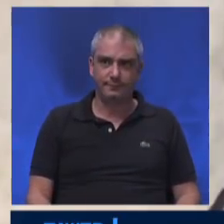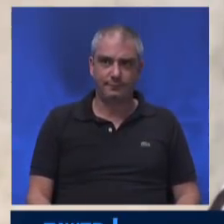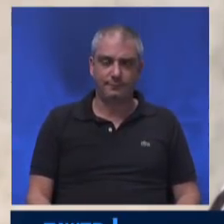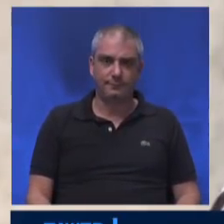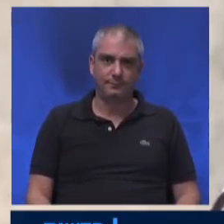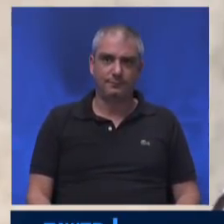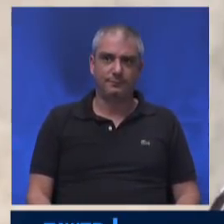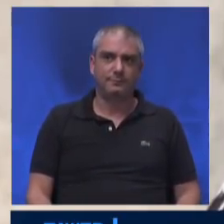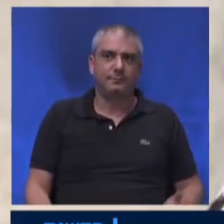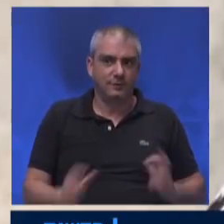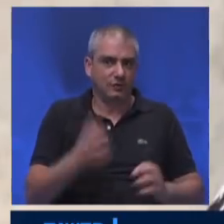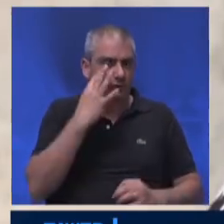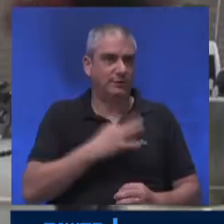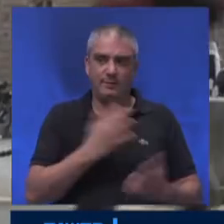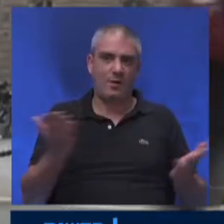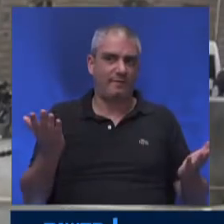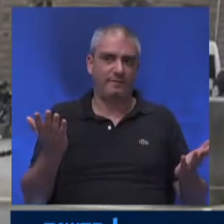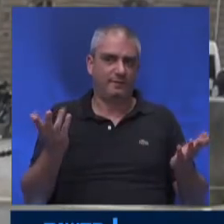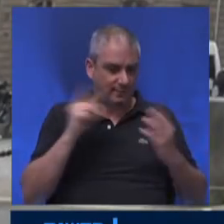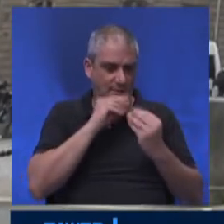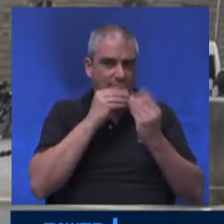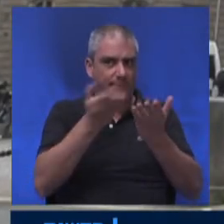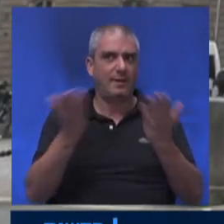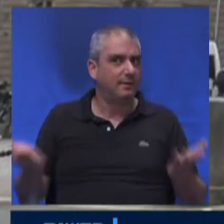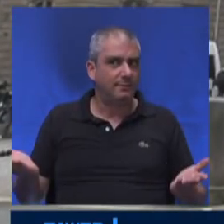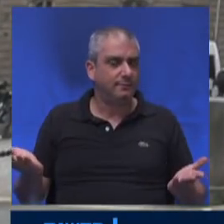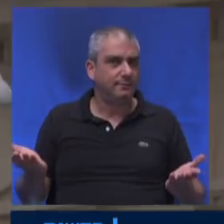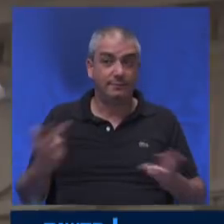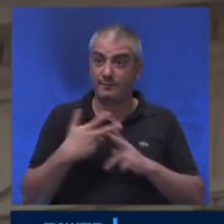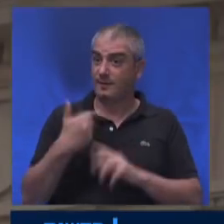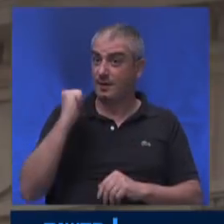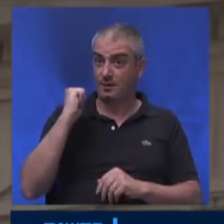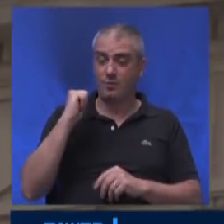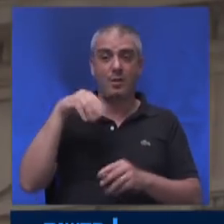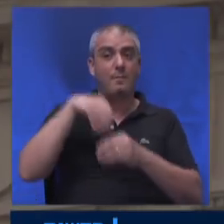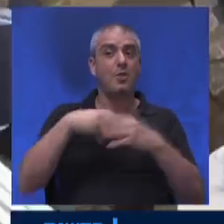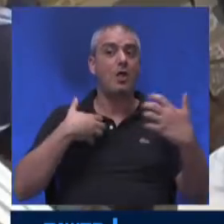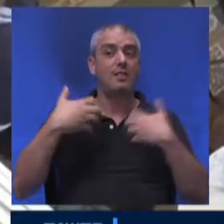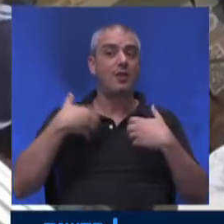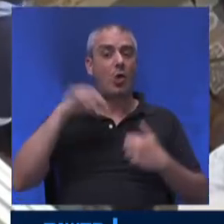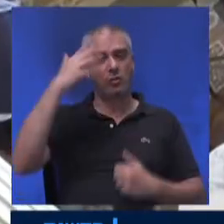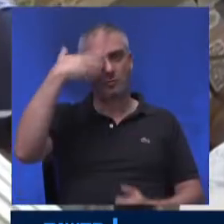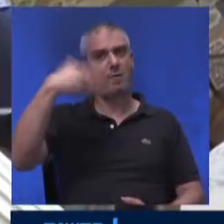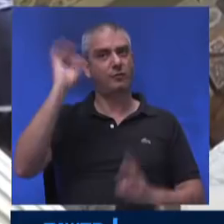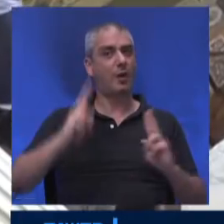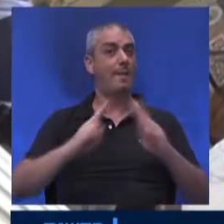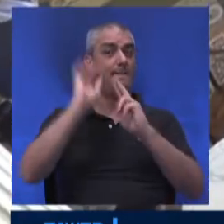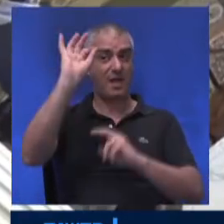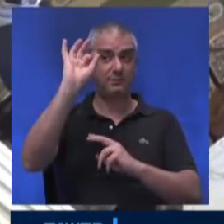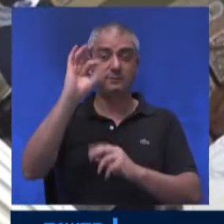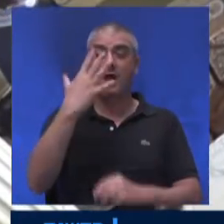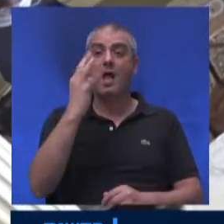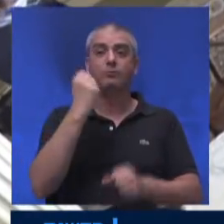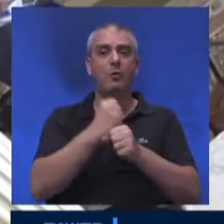ויזיבל, איל פא קון פארל דו, דונק וואלה. רק אתמול התבצרו בתיאטרון האודיון המפורסם בפריז לפחות 50 מעובדיו.